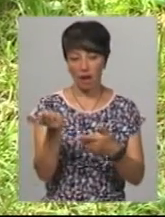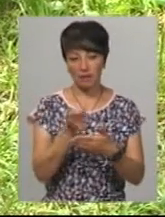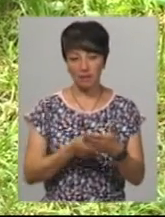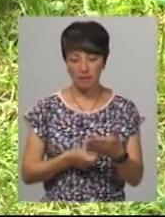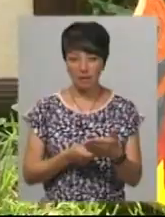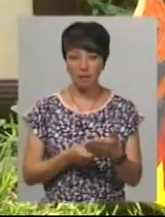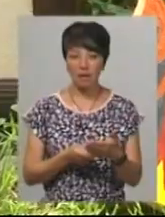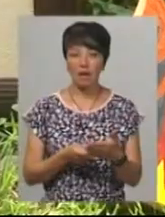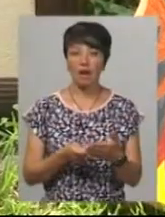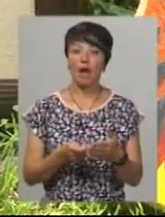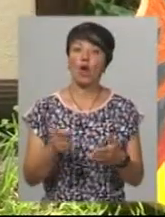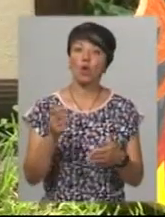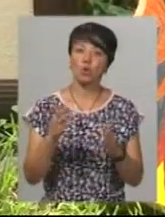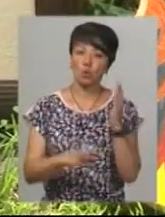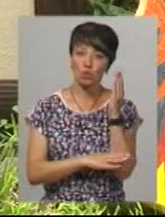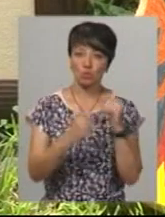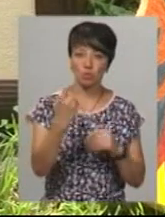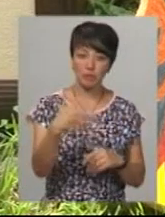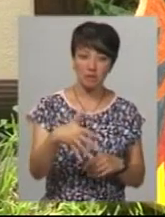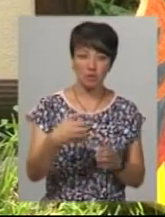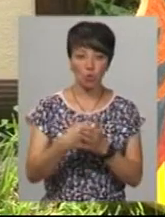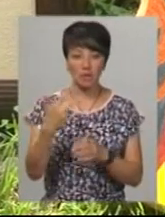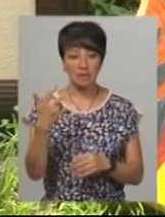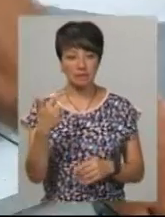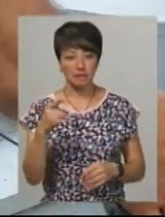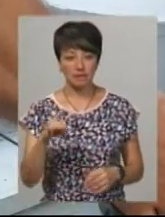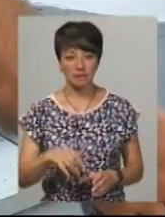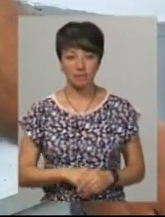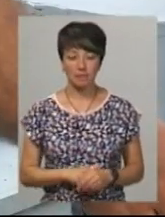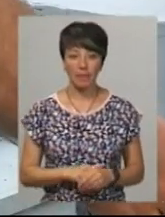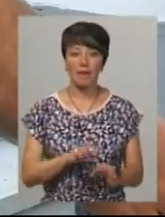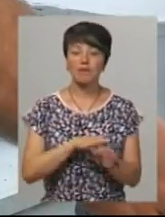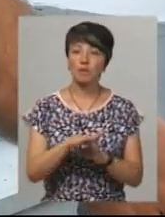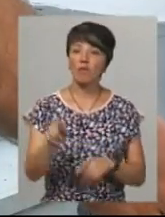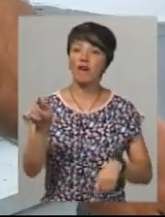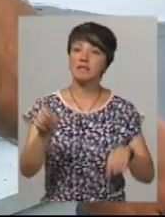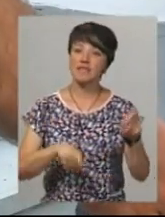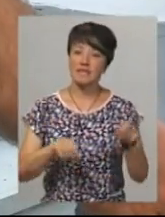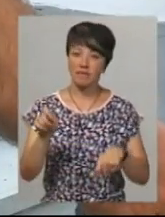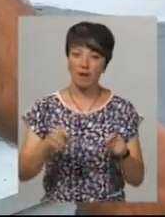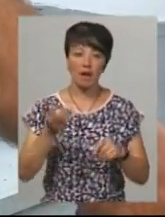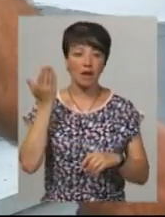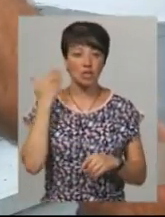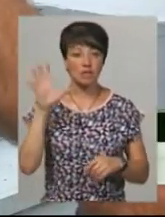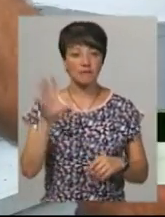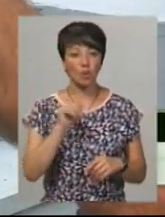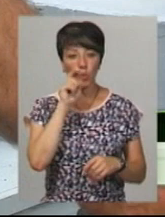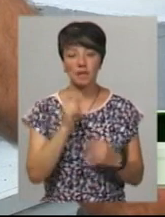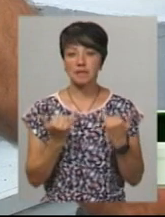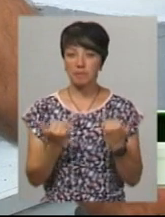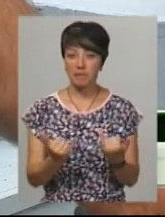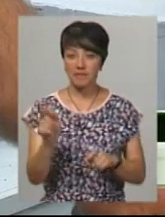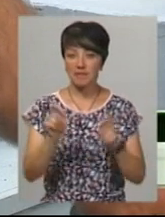За кухонну доску просили від 150 до 300 гривень. Відбувається фестиваль. Раніше був всеукраїнський, тепер же це